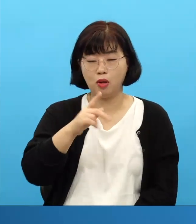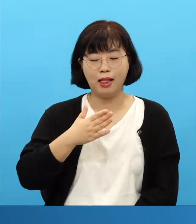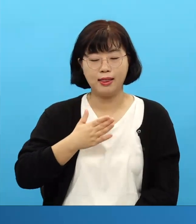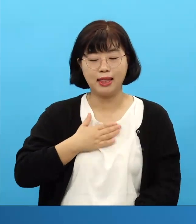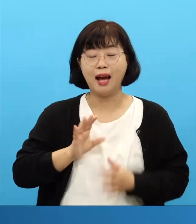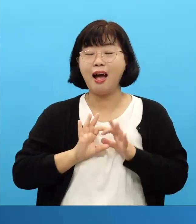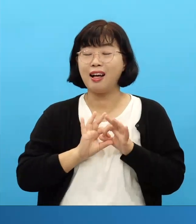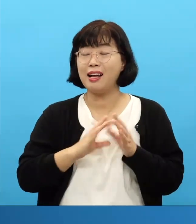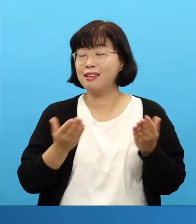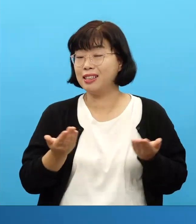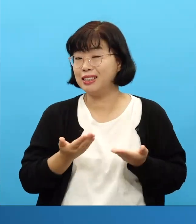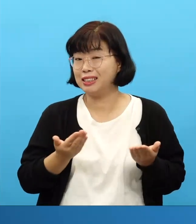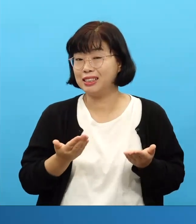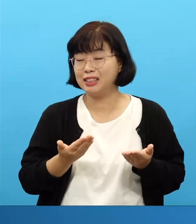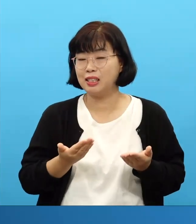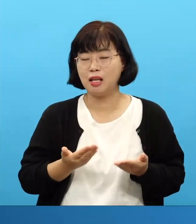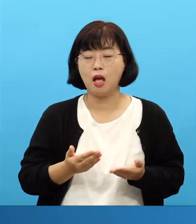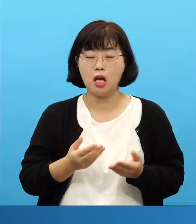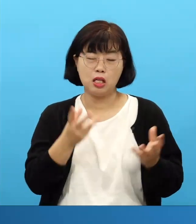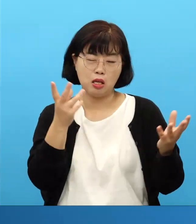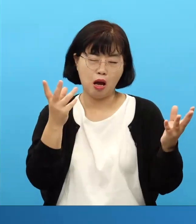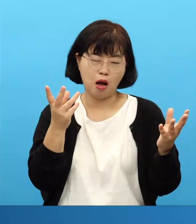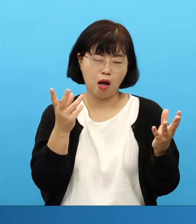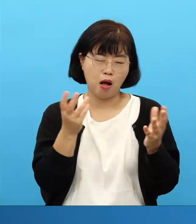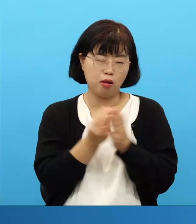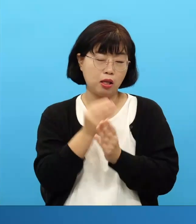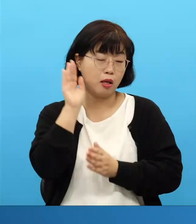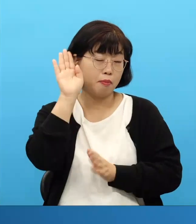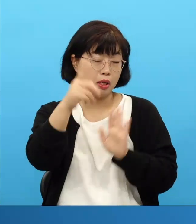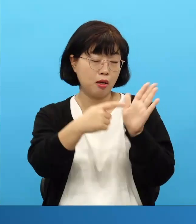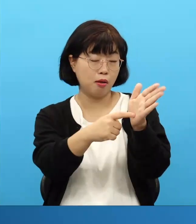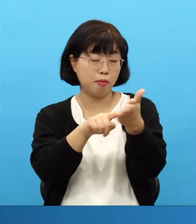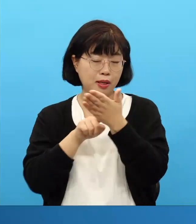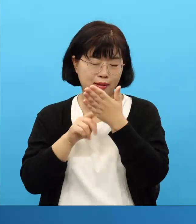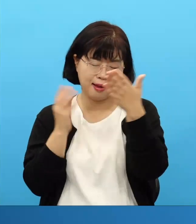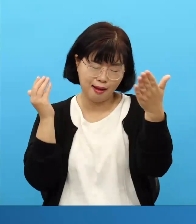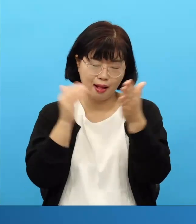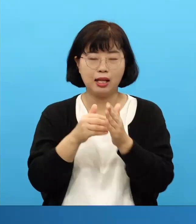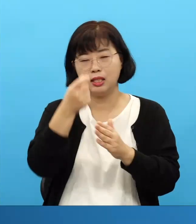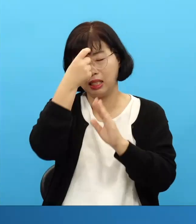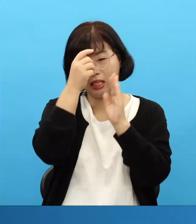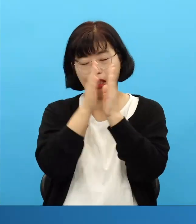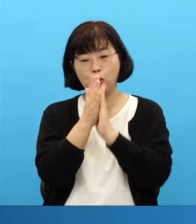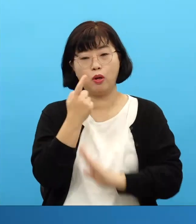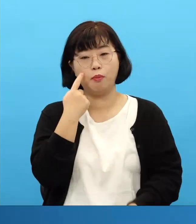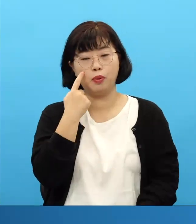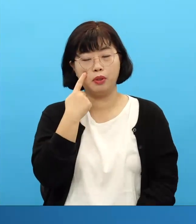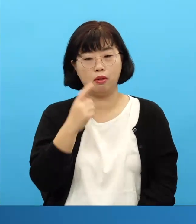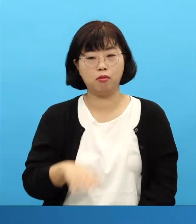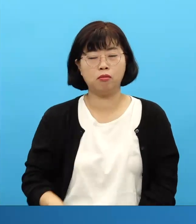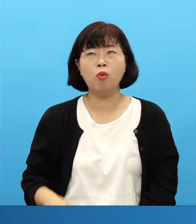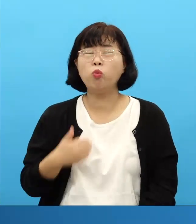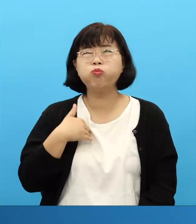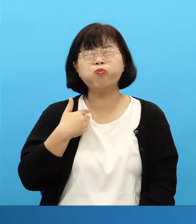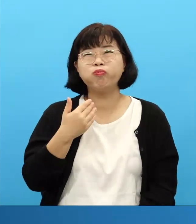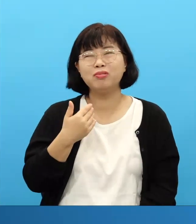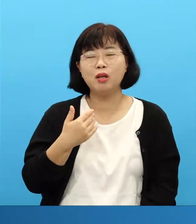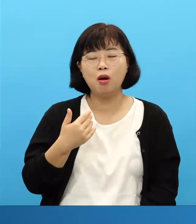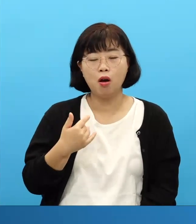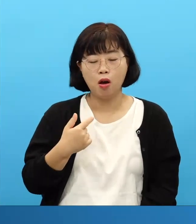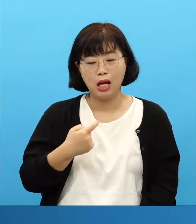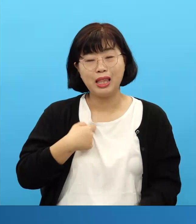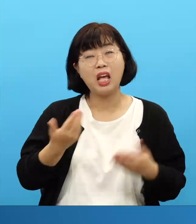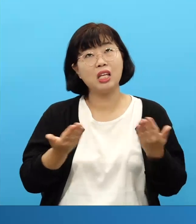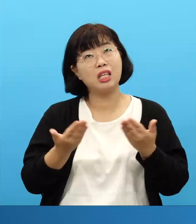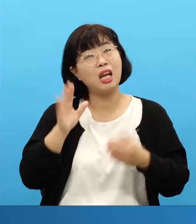Then, so that you'll be able to see the absolute future for your business. 기도하면 돼요. So just pray. 안 보이면 보일 때까지 하면 돼요. And if you can't see it, pray